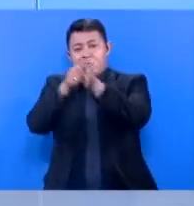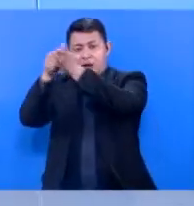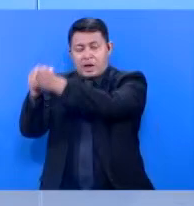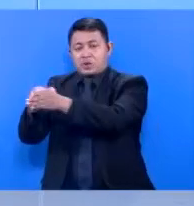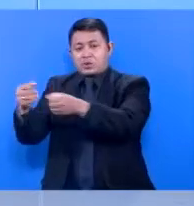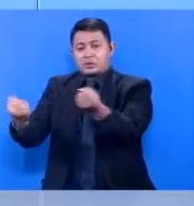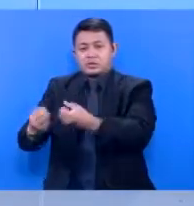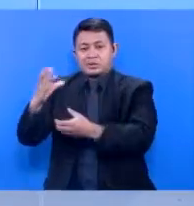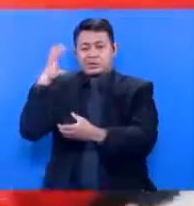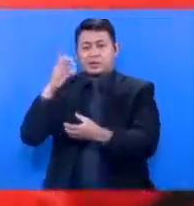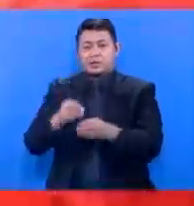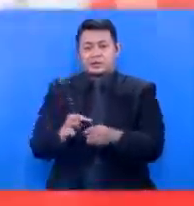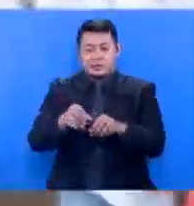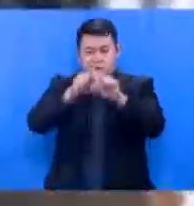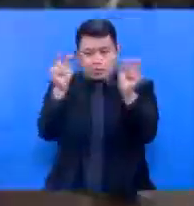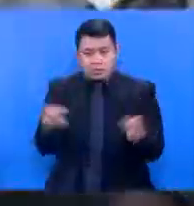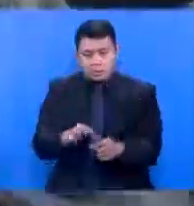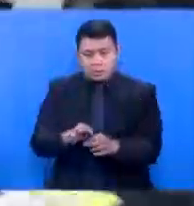ban.